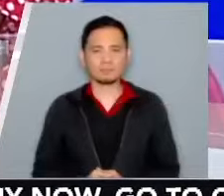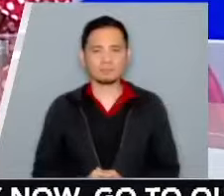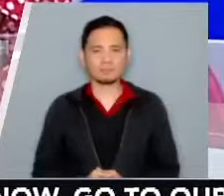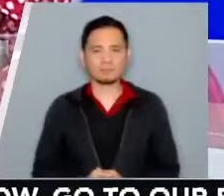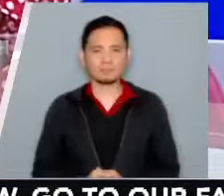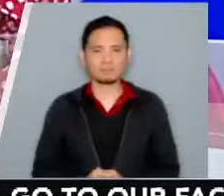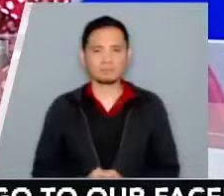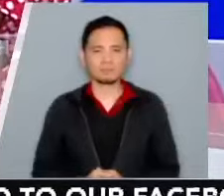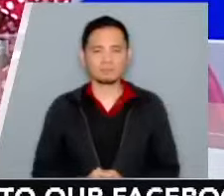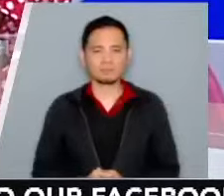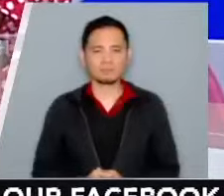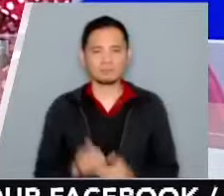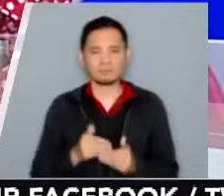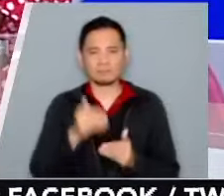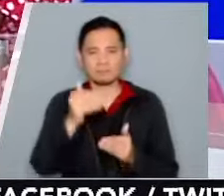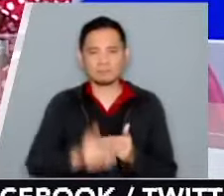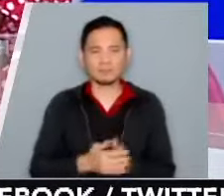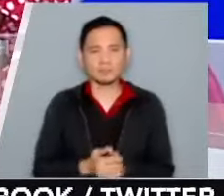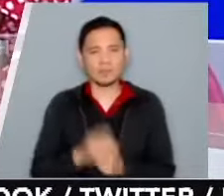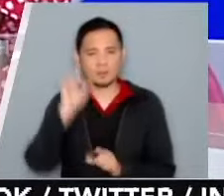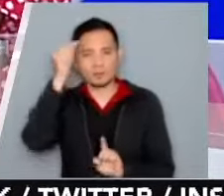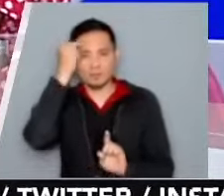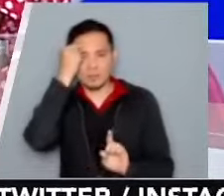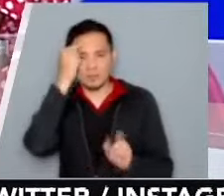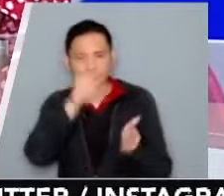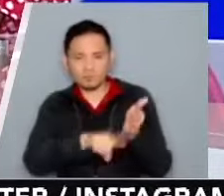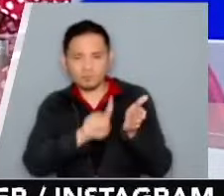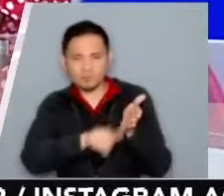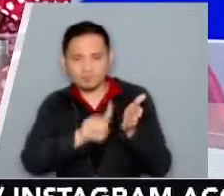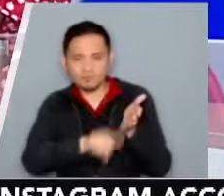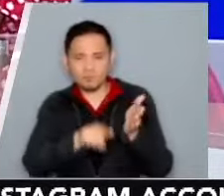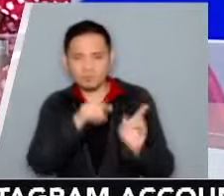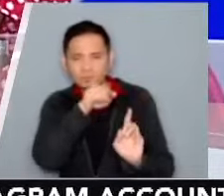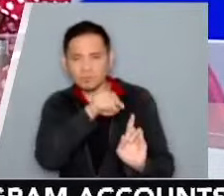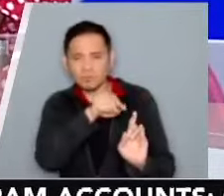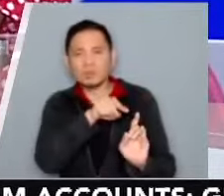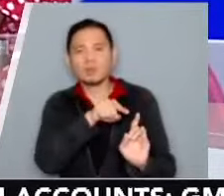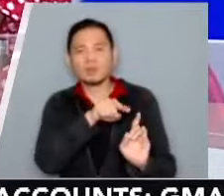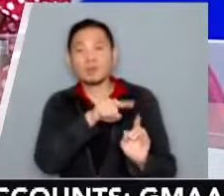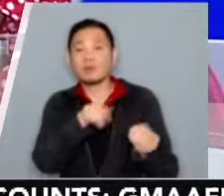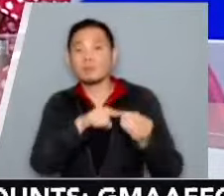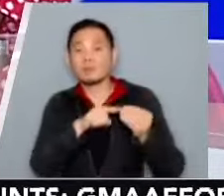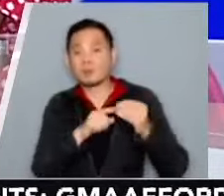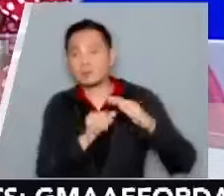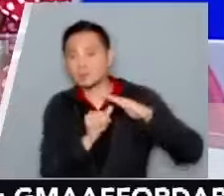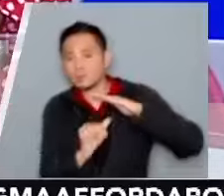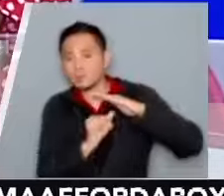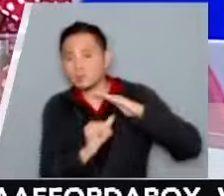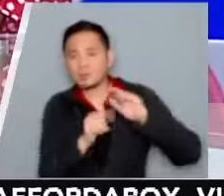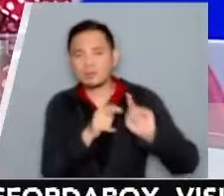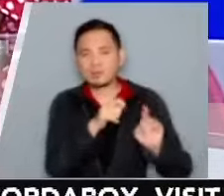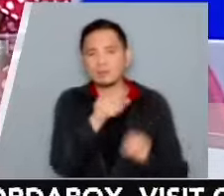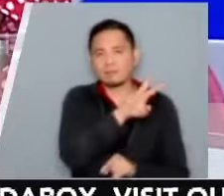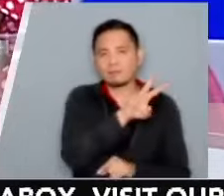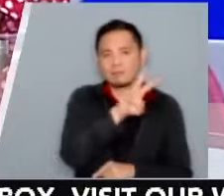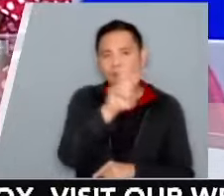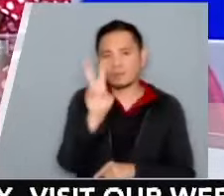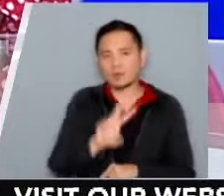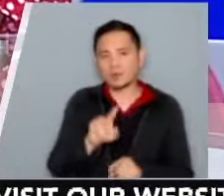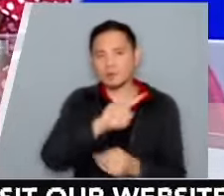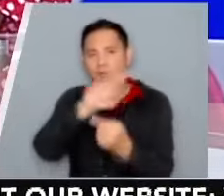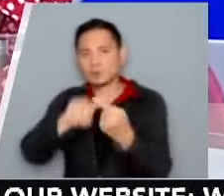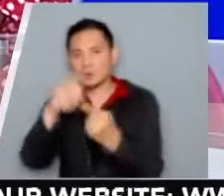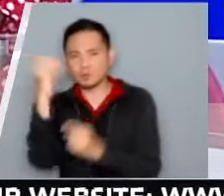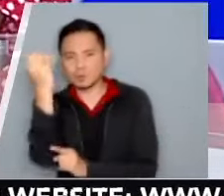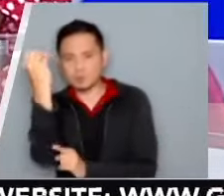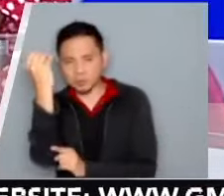Tinitingnan ang pamahalaan kung kaya ang partial operability ng Metro Manila Subway mula Valenzuela hanggang Ortigas pagdating ng 2028.